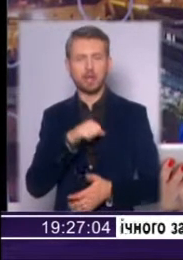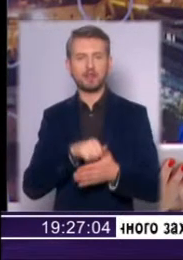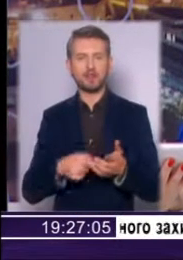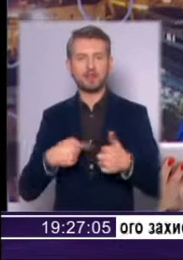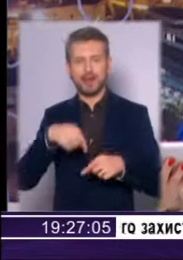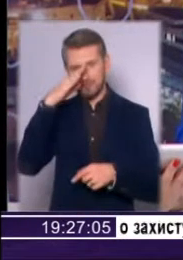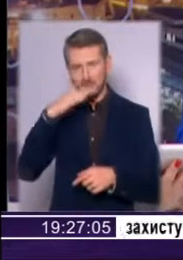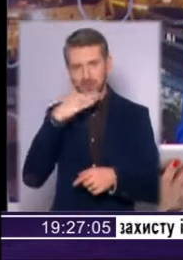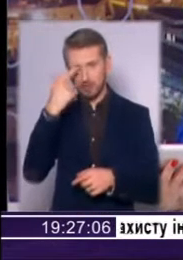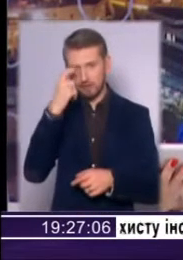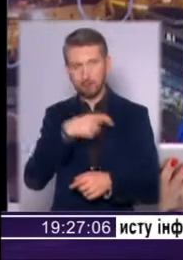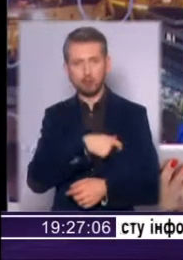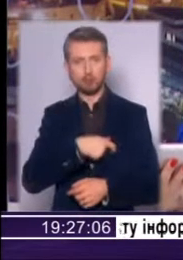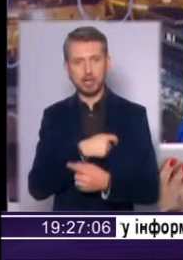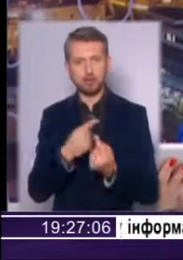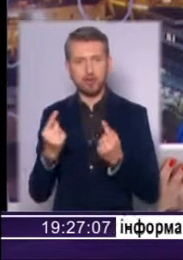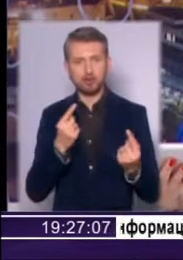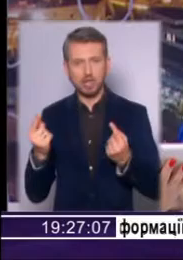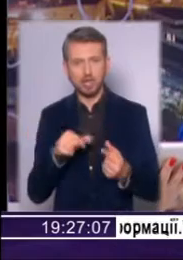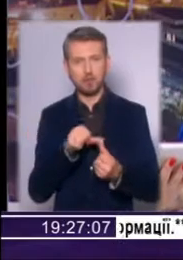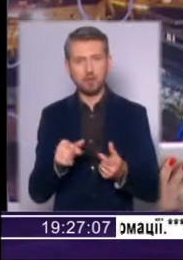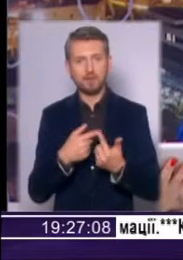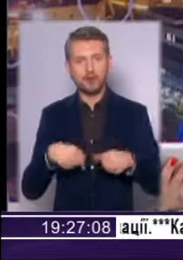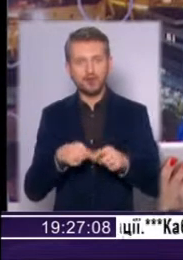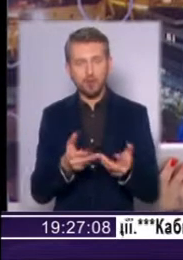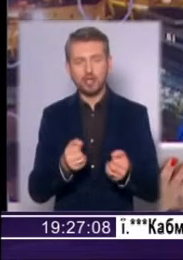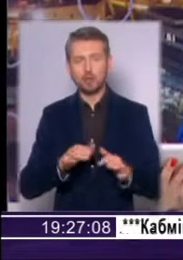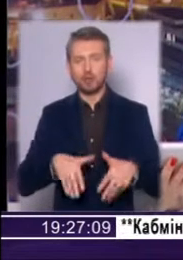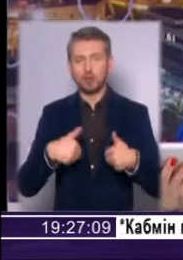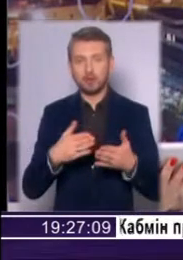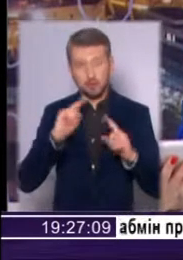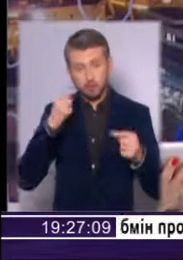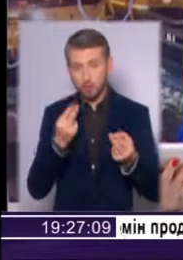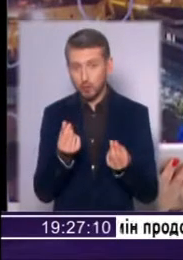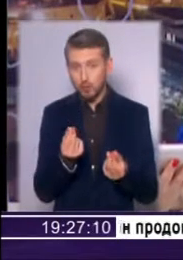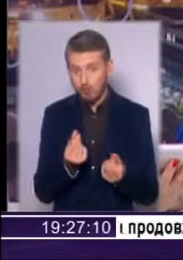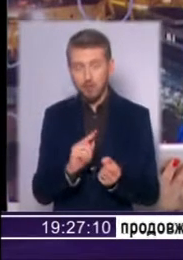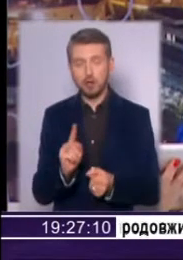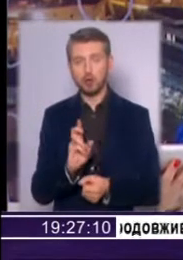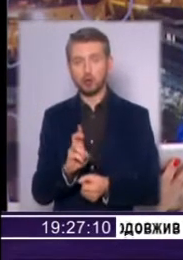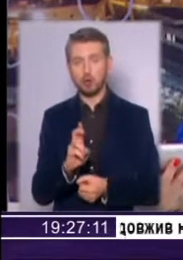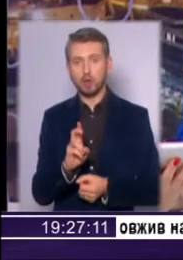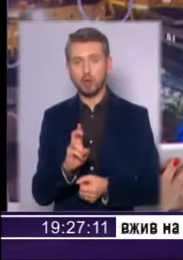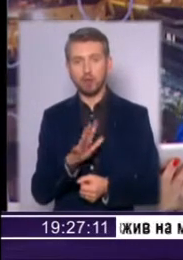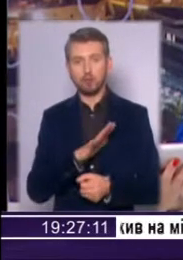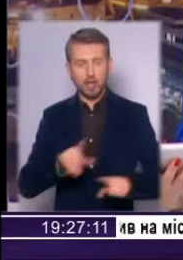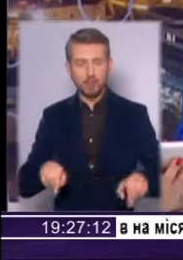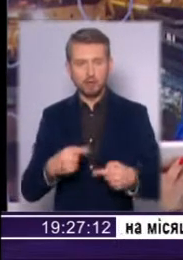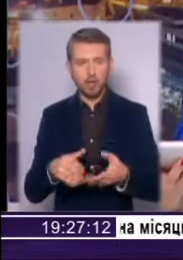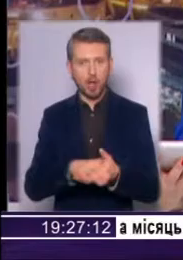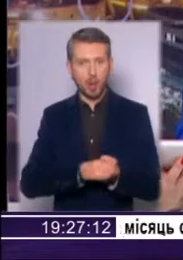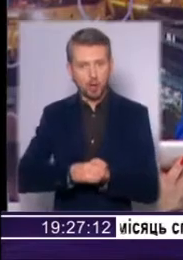що депутатам-мажоритарникам і позафракційним надходять пропозиції з астрономічними сумами саме для того, щоб була сформована